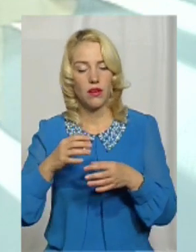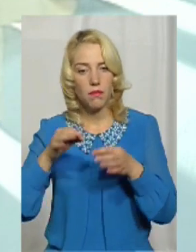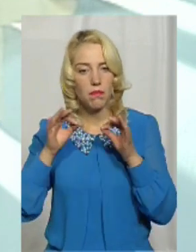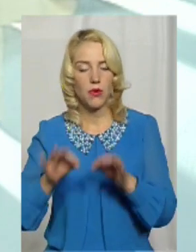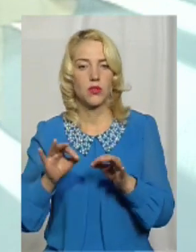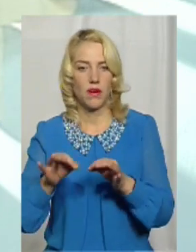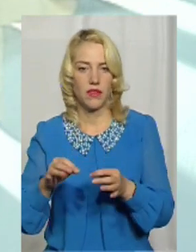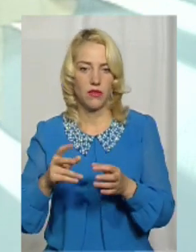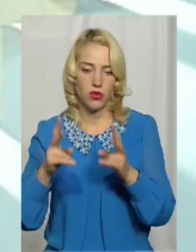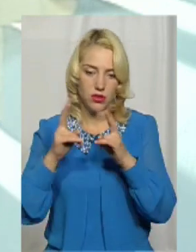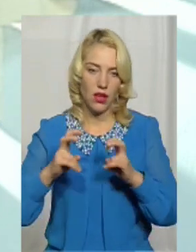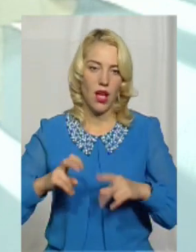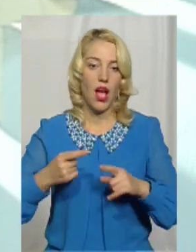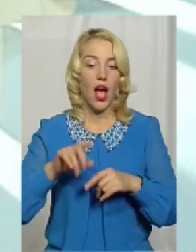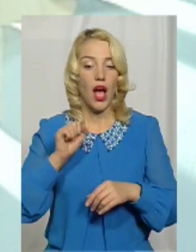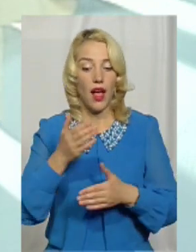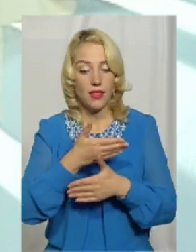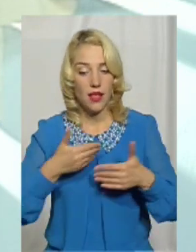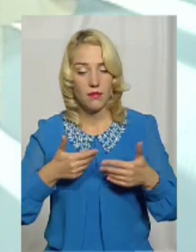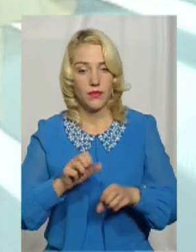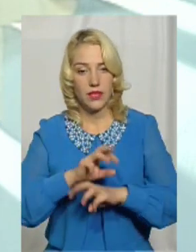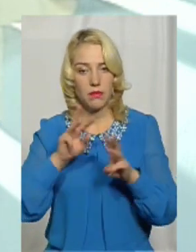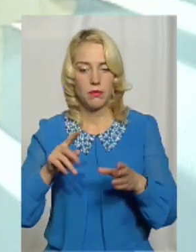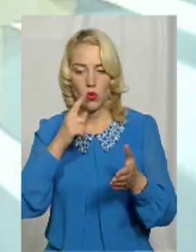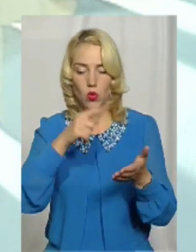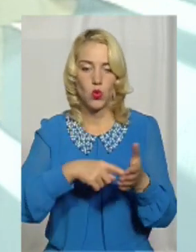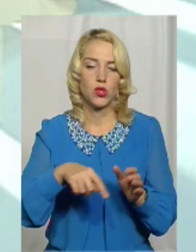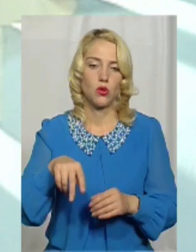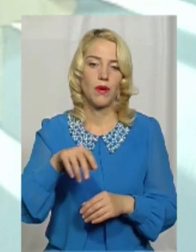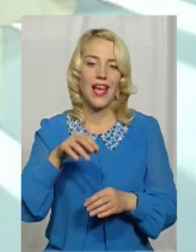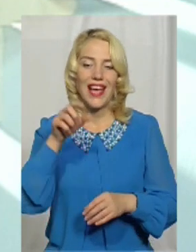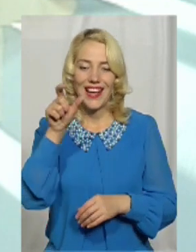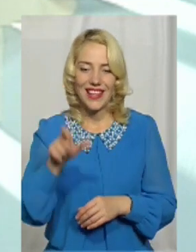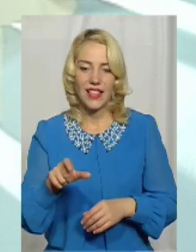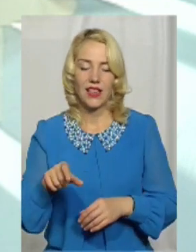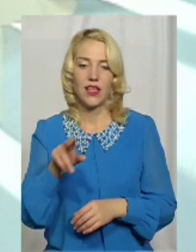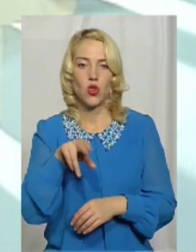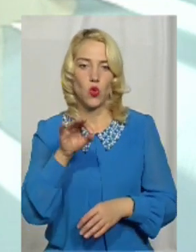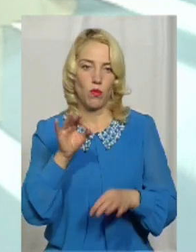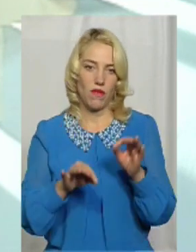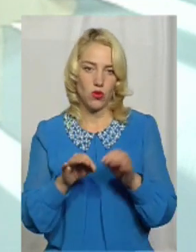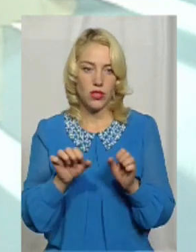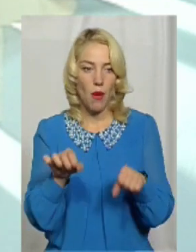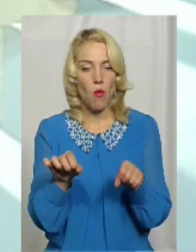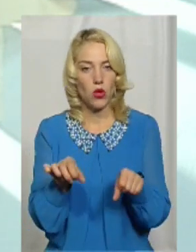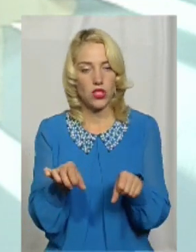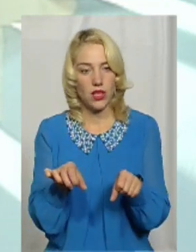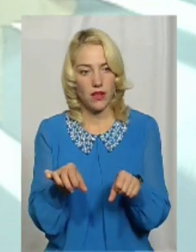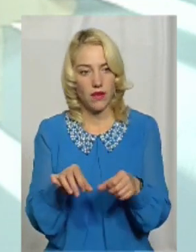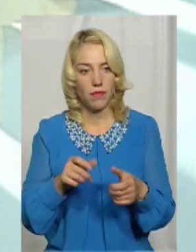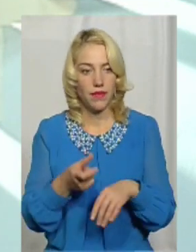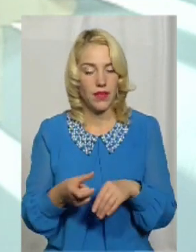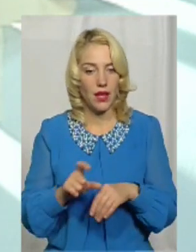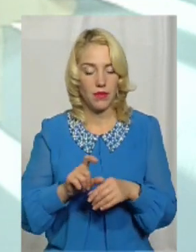цю справу, а нам лише забезпечити доступ клієнта до правосуддя з можливим, з